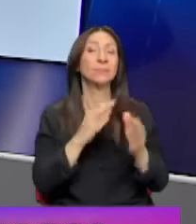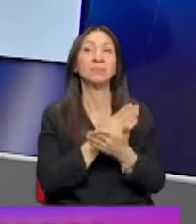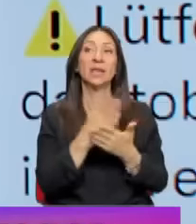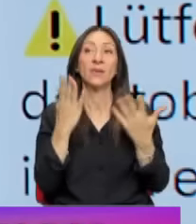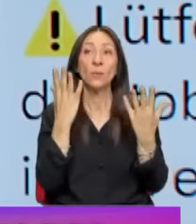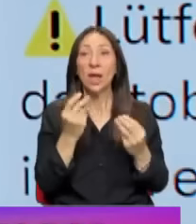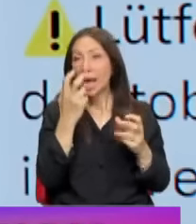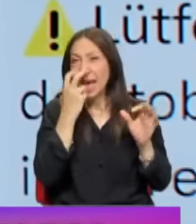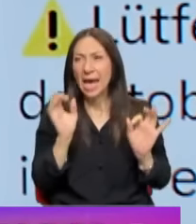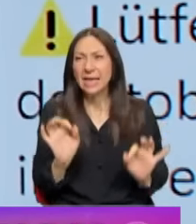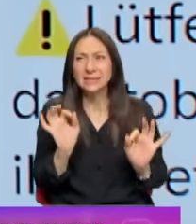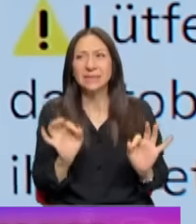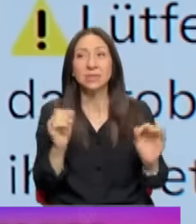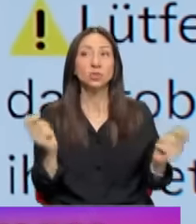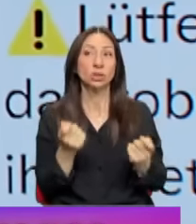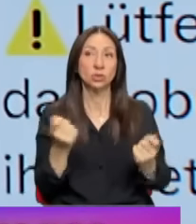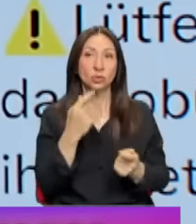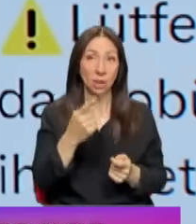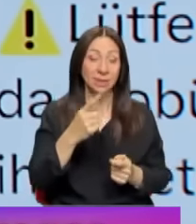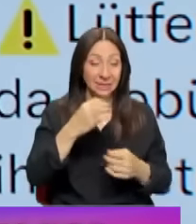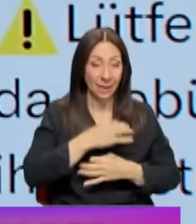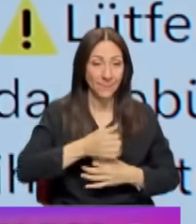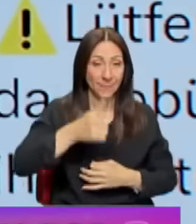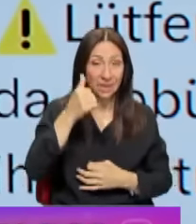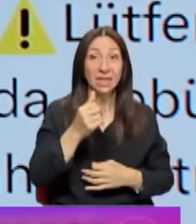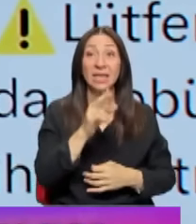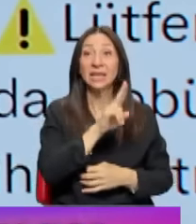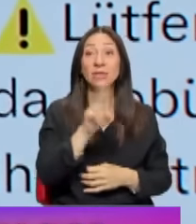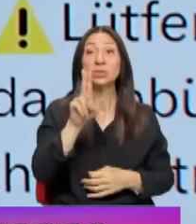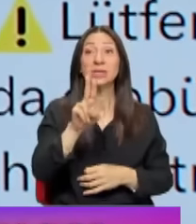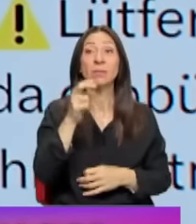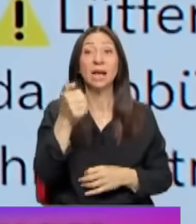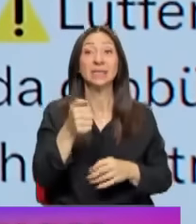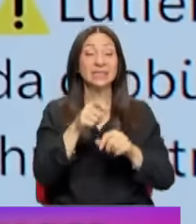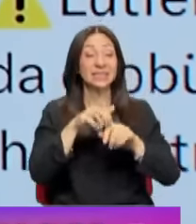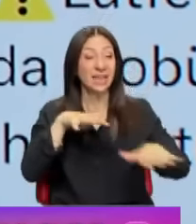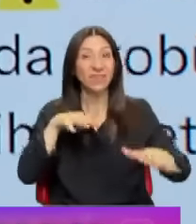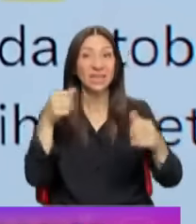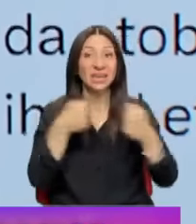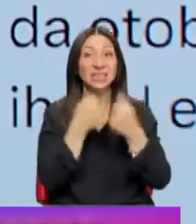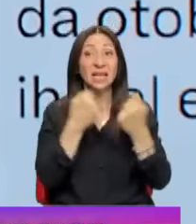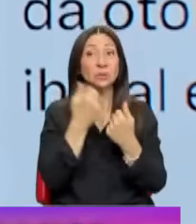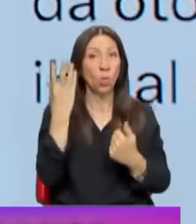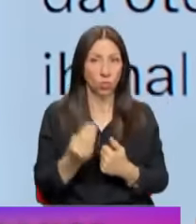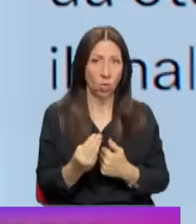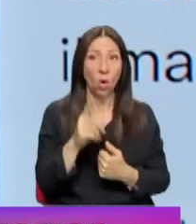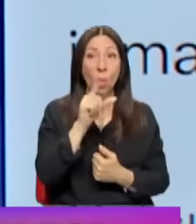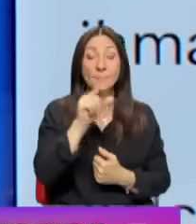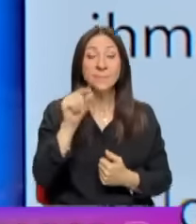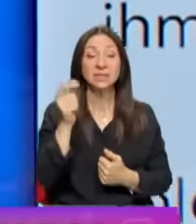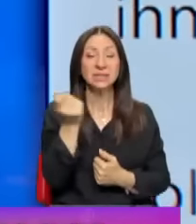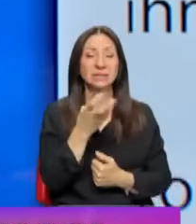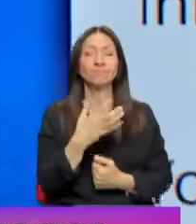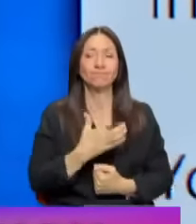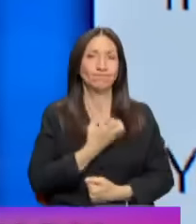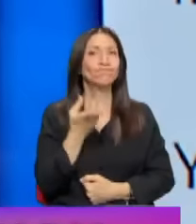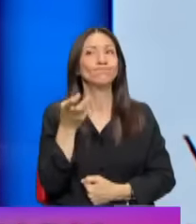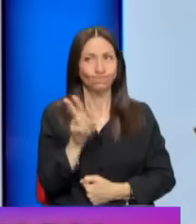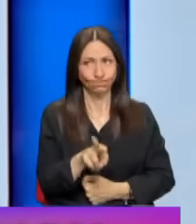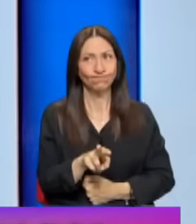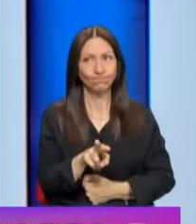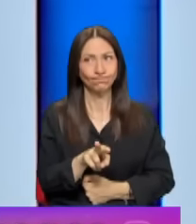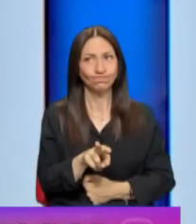sürdürdüğünü, hassasiyetle çalıştığını söyleyen Sayın Bakan, 726 trafik kazası meydana geldi, 11 kişi maalesef